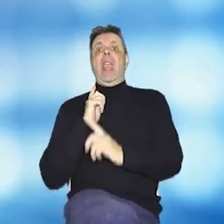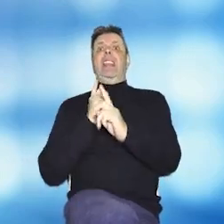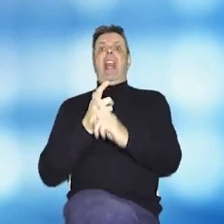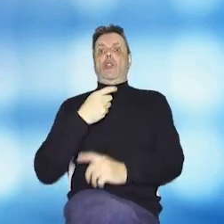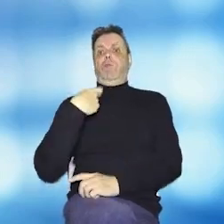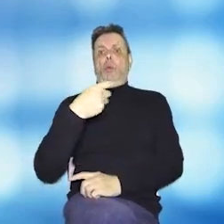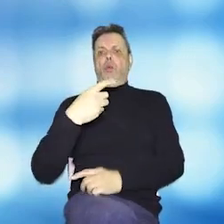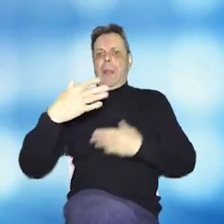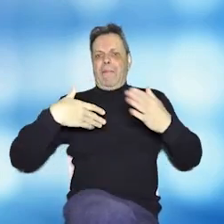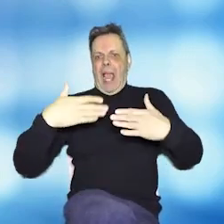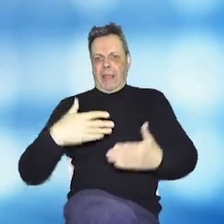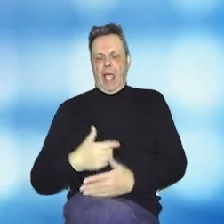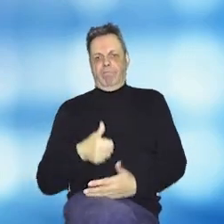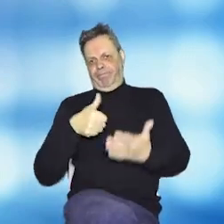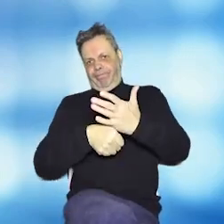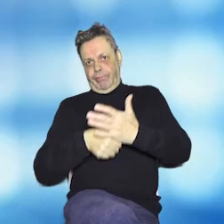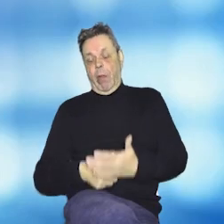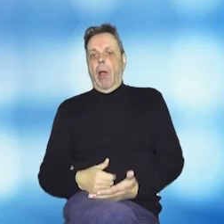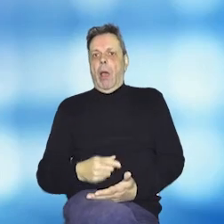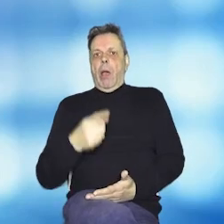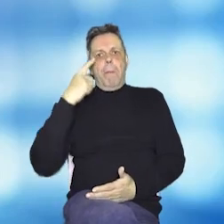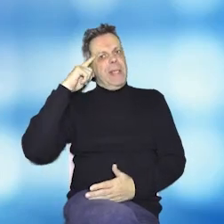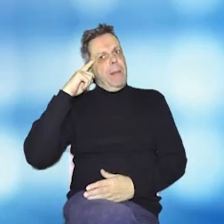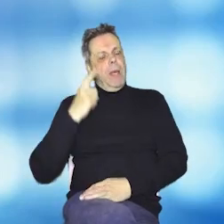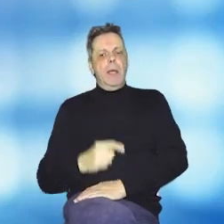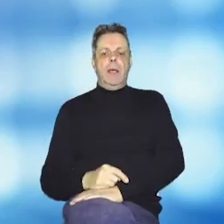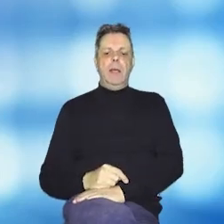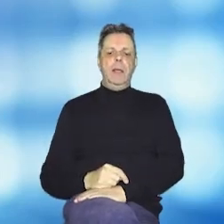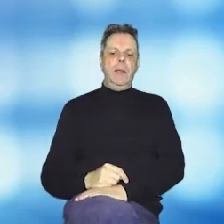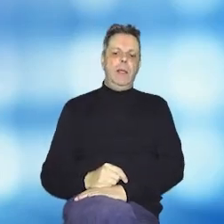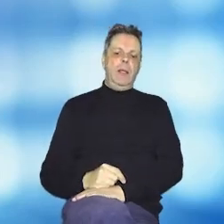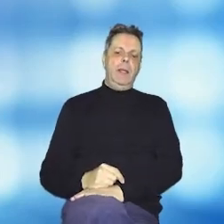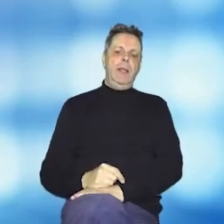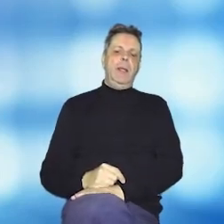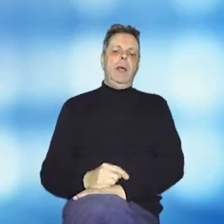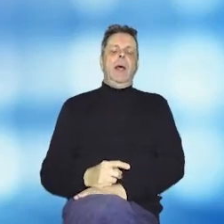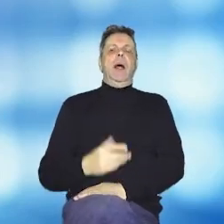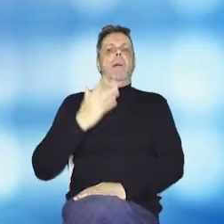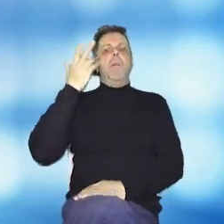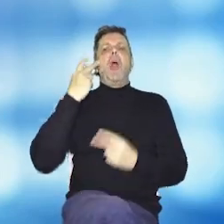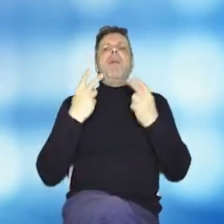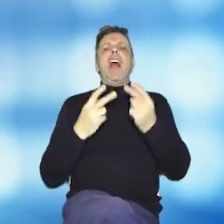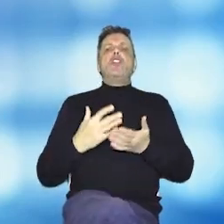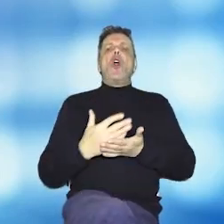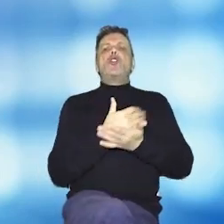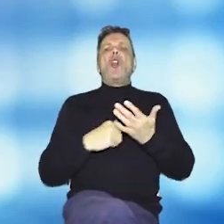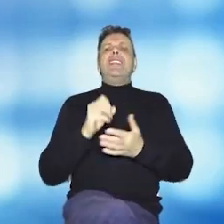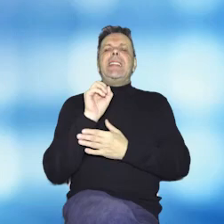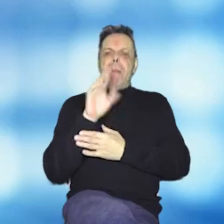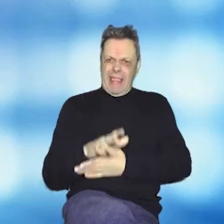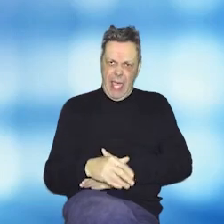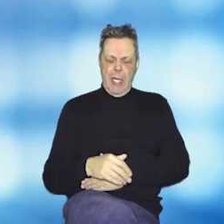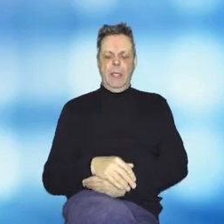kucanjem u njihova kućanstva. Tako da mislim da je Mislim da bi bilo važno iskoristiti medije